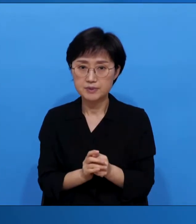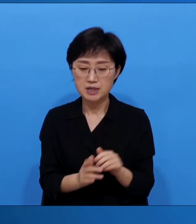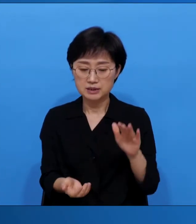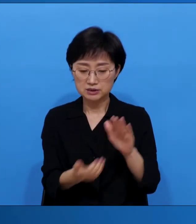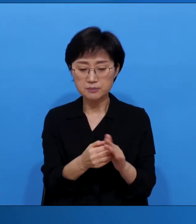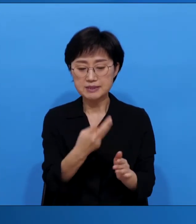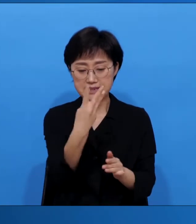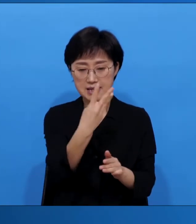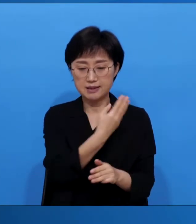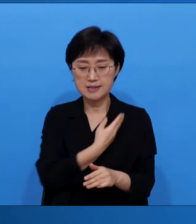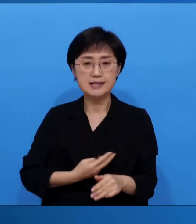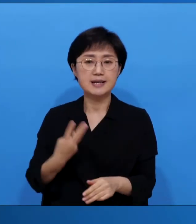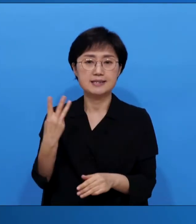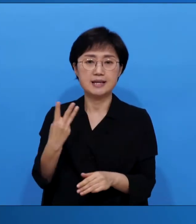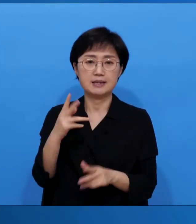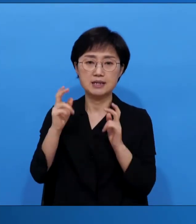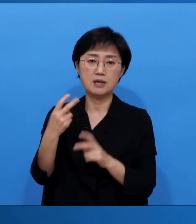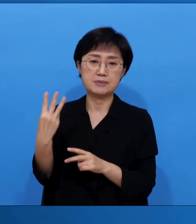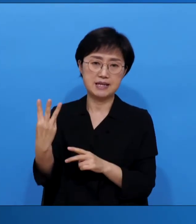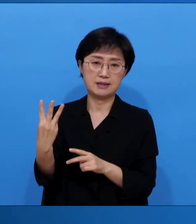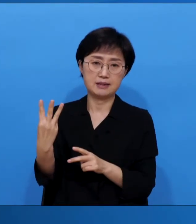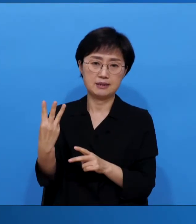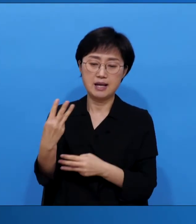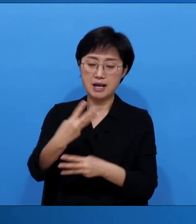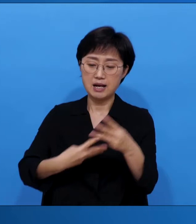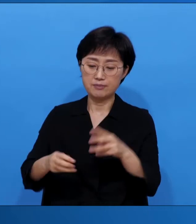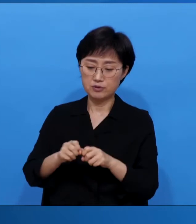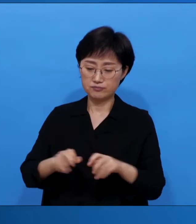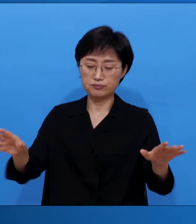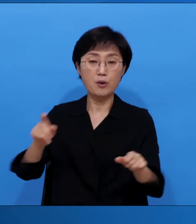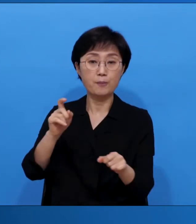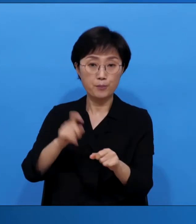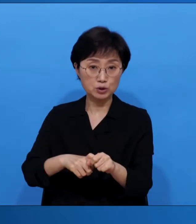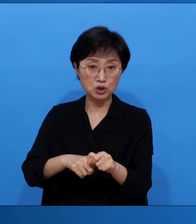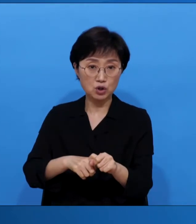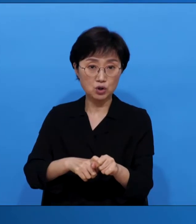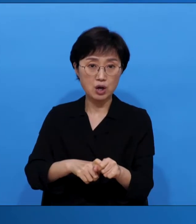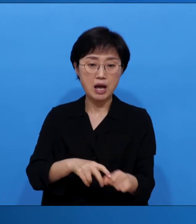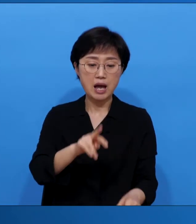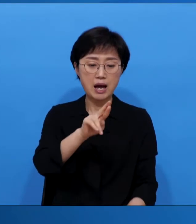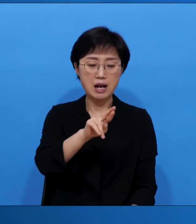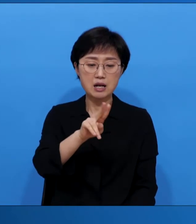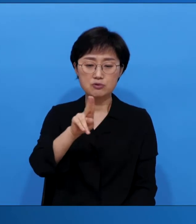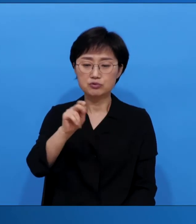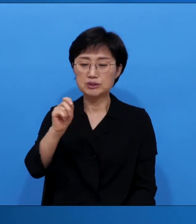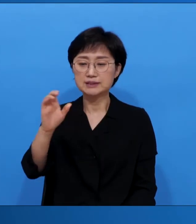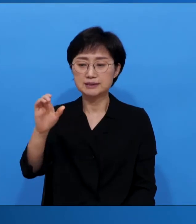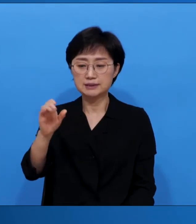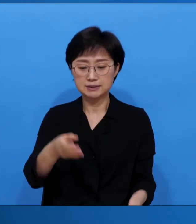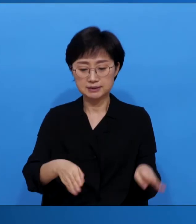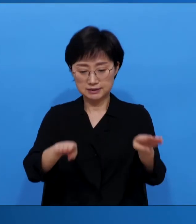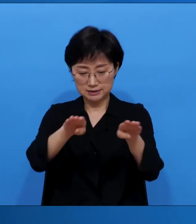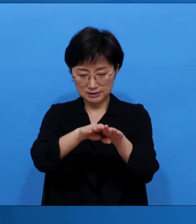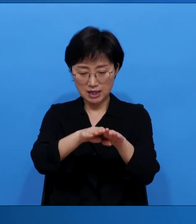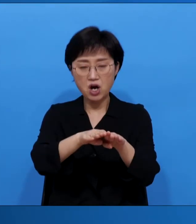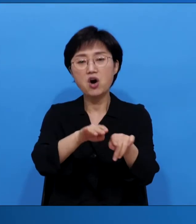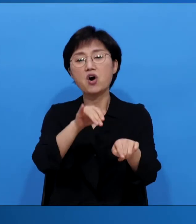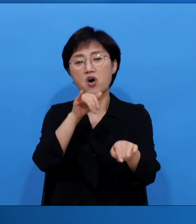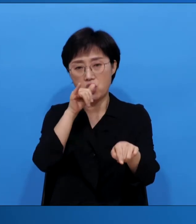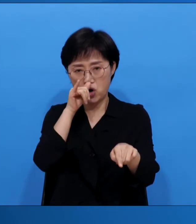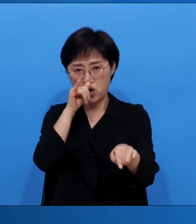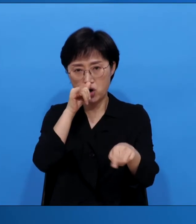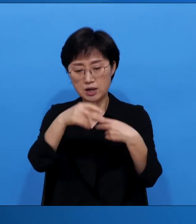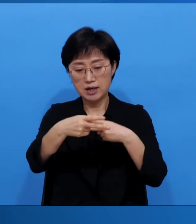3제자, 3기업, 랩넌트 운동을 위한 조지아 RUTC 선교 클래스를 지역마다 진행하시며 다락방 5기초 운동을